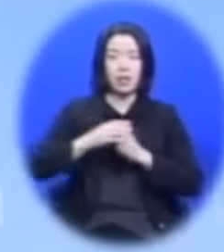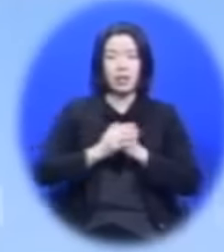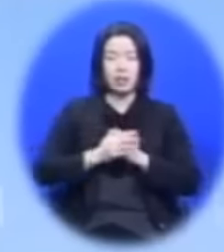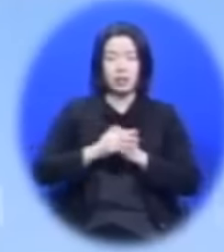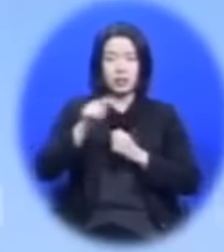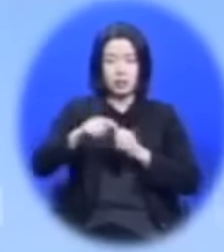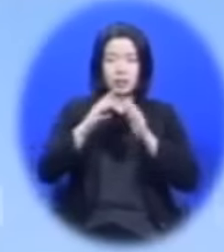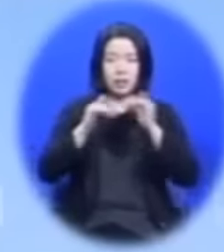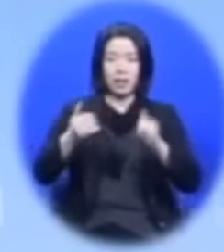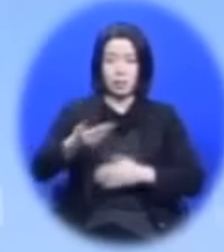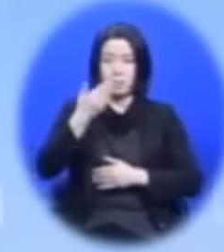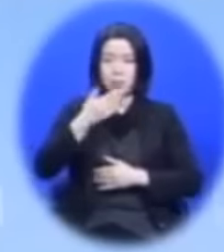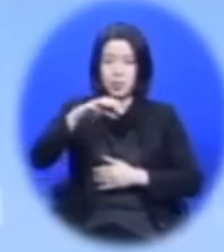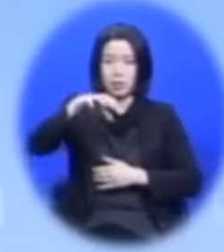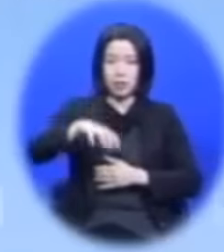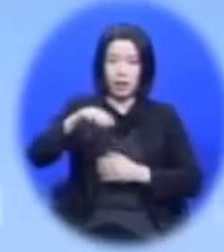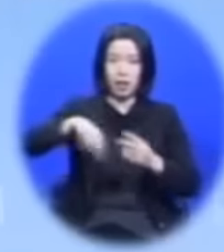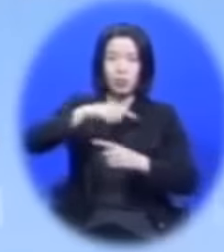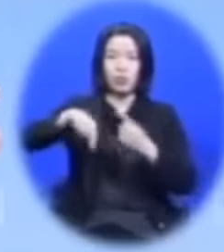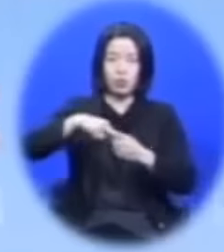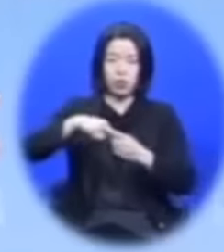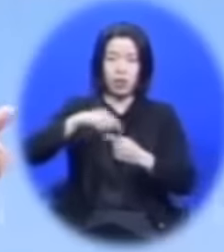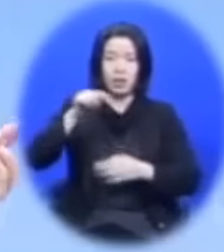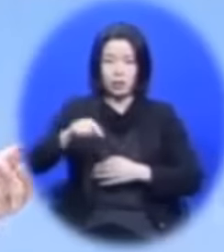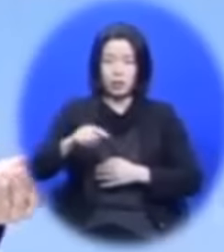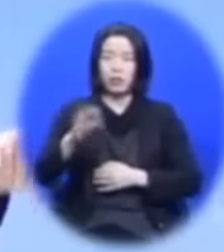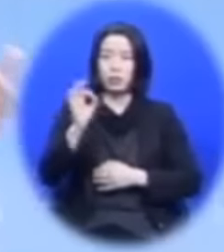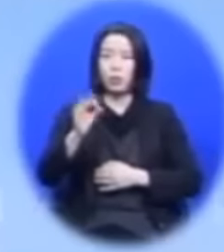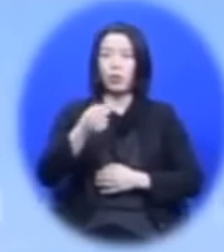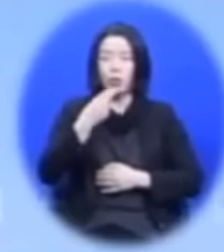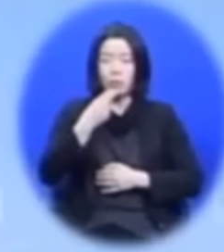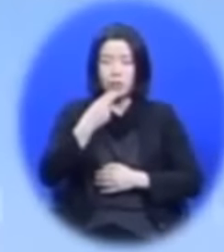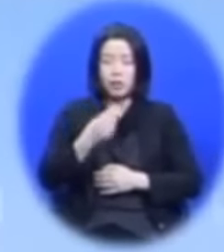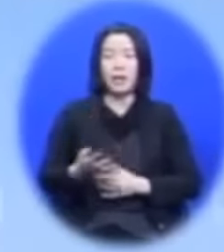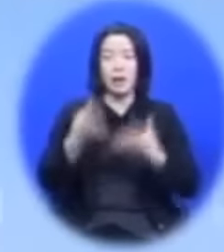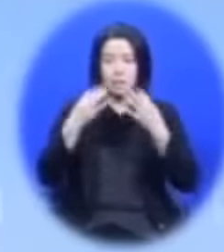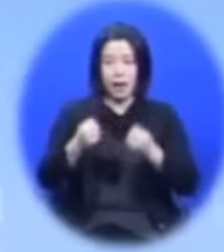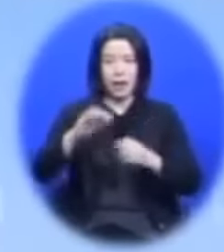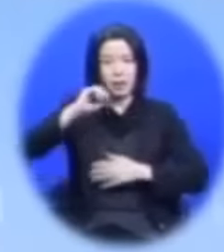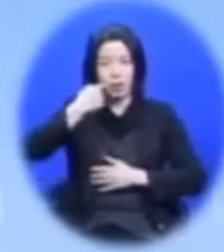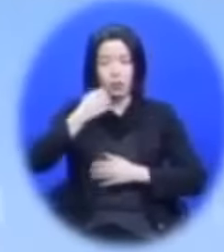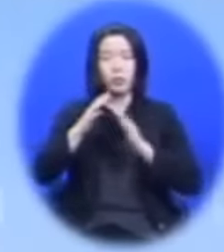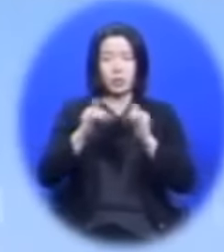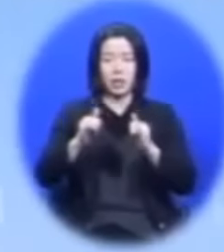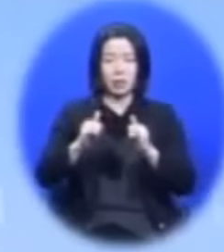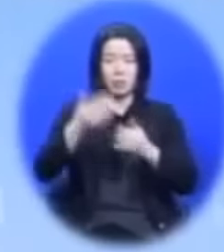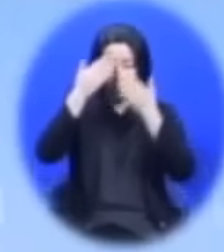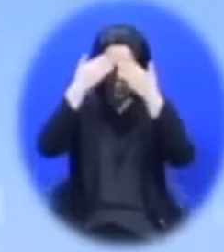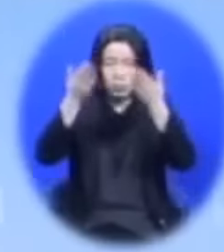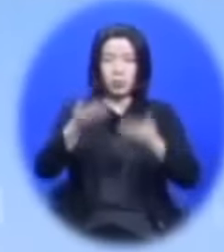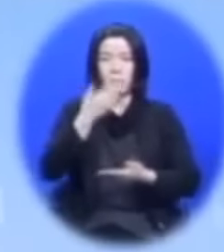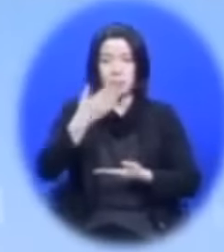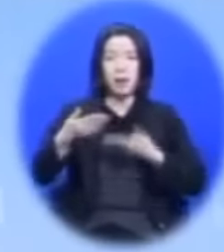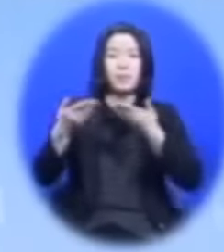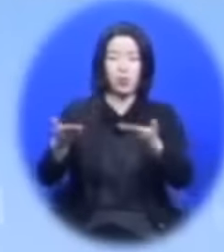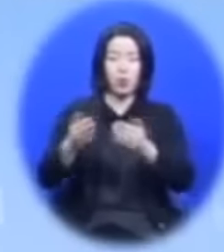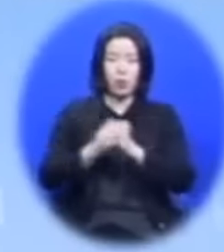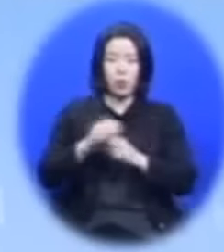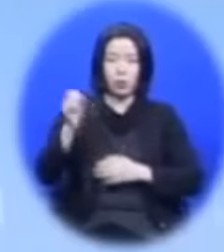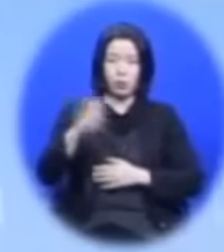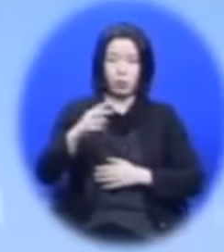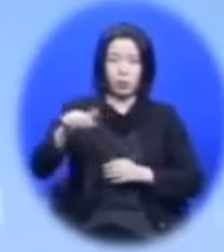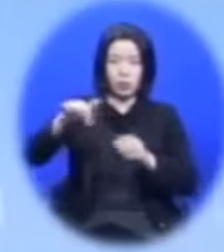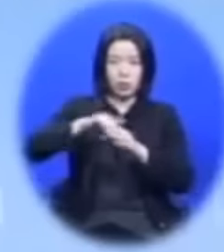식당을 경영하는데 그는 돈이 없는 많은 어려운 사람을 공짜로 밥을 먹이고 기독교